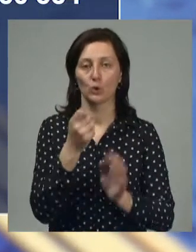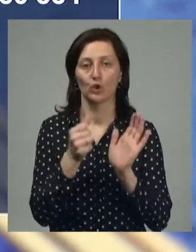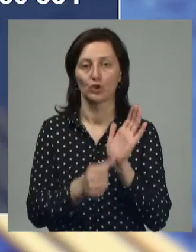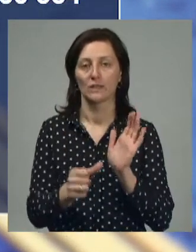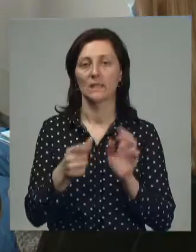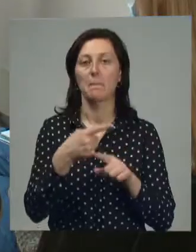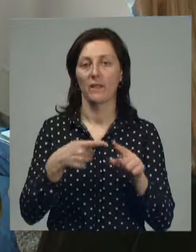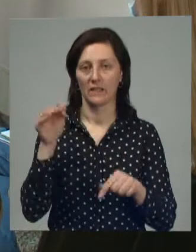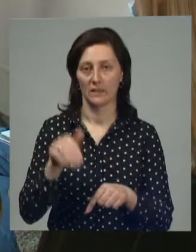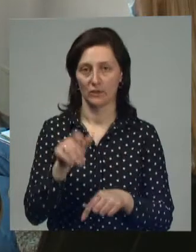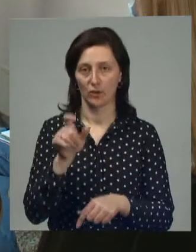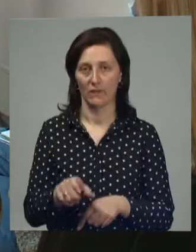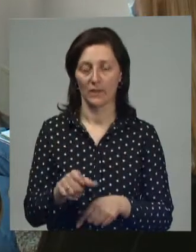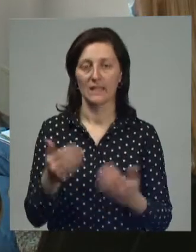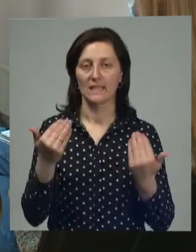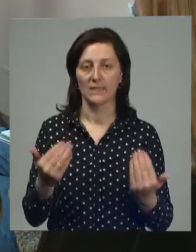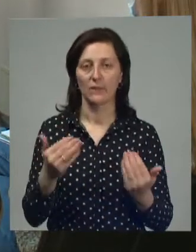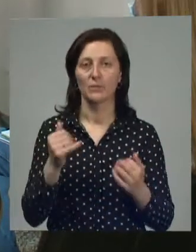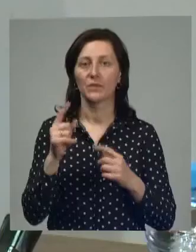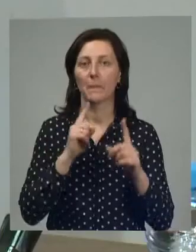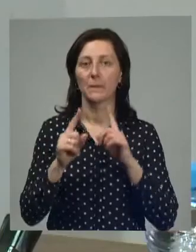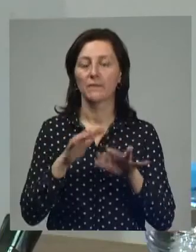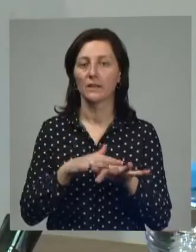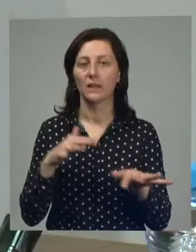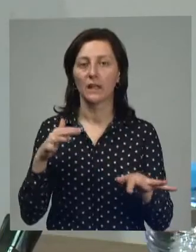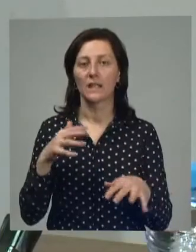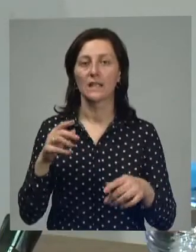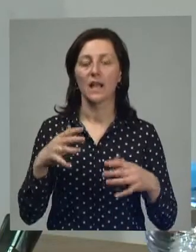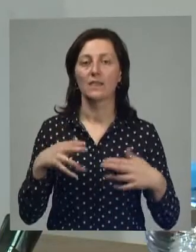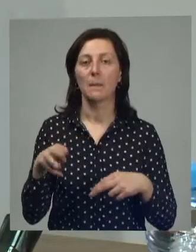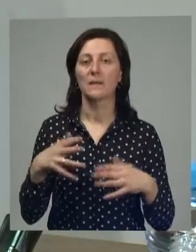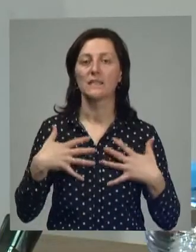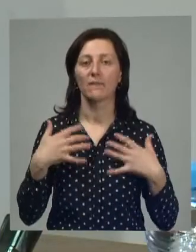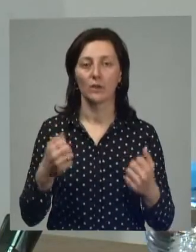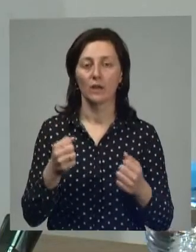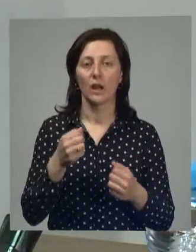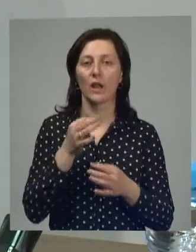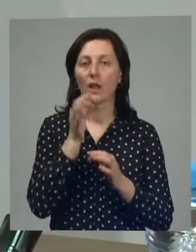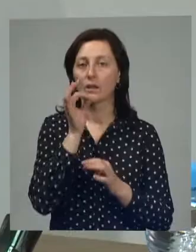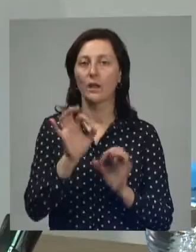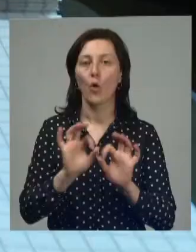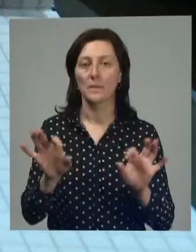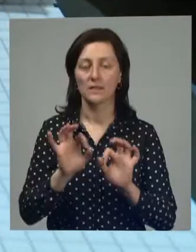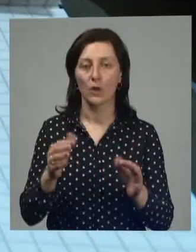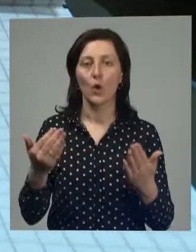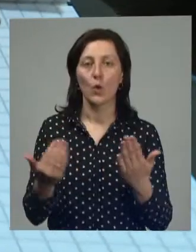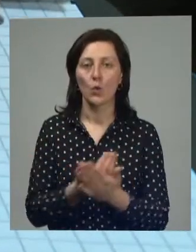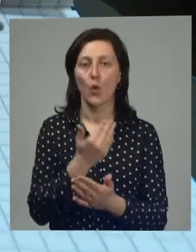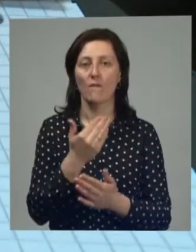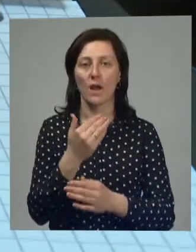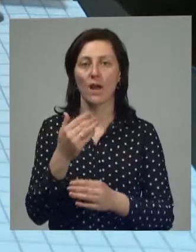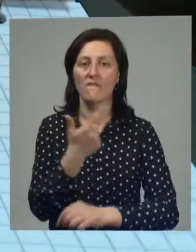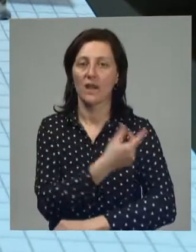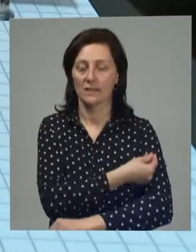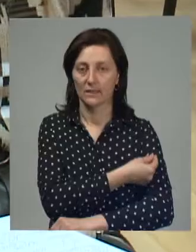тысяч человек. Сегодня на брифинге представители Департамента здравоохранения дали пояснение по поводу новой партии усовершенствованной